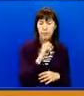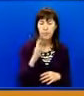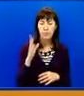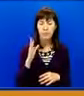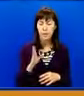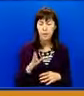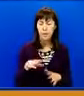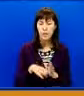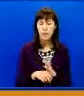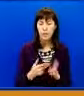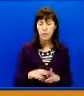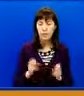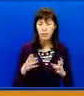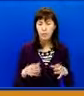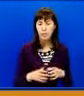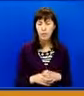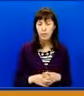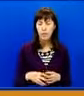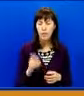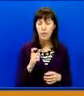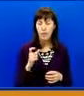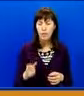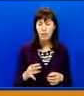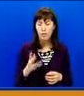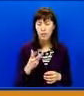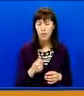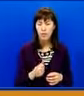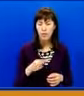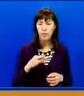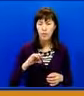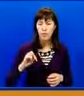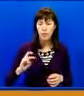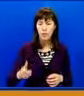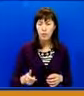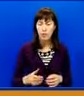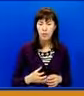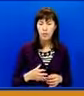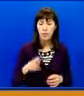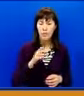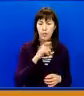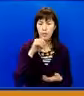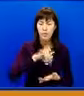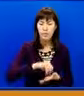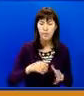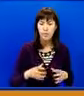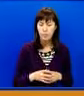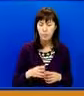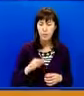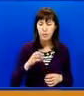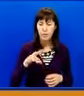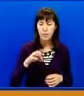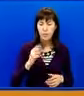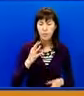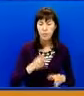Ущерб, нанесенный этой преступной группой потерпевшим, насчитывался миллионами. В июне всех членов преступной группы Елемеса